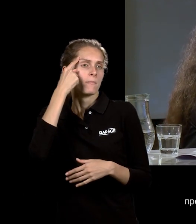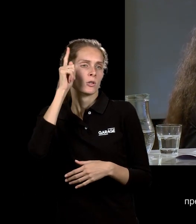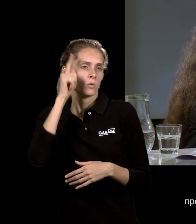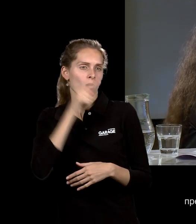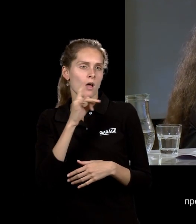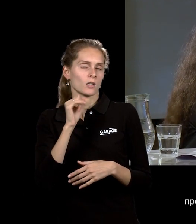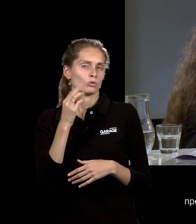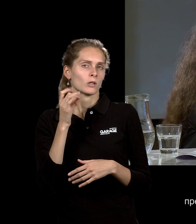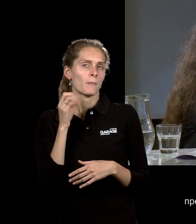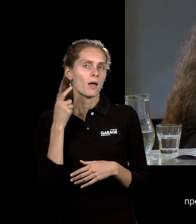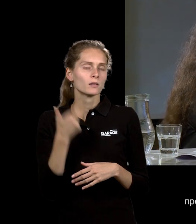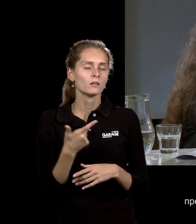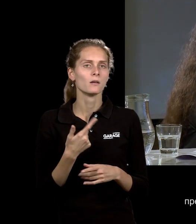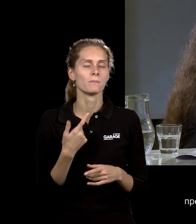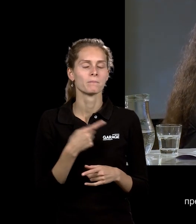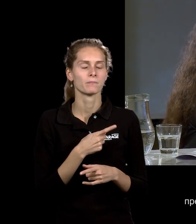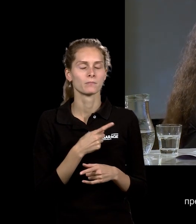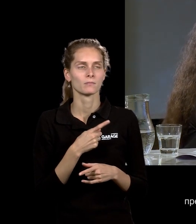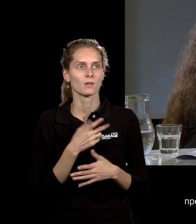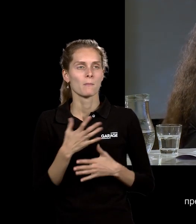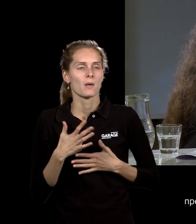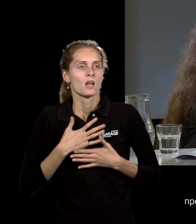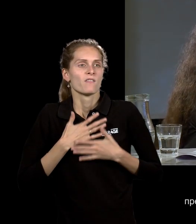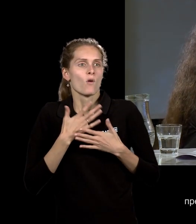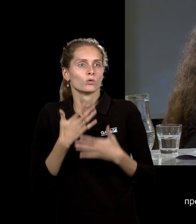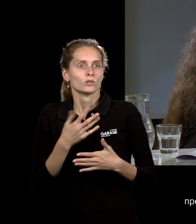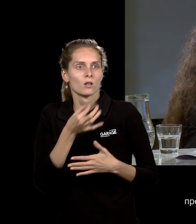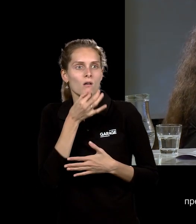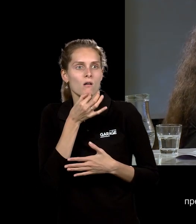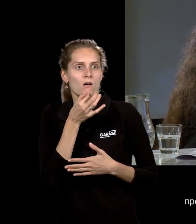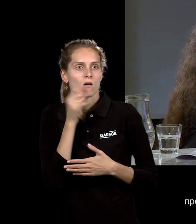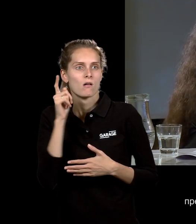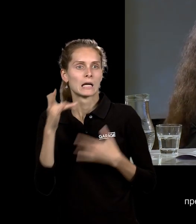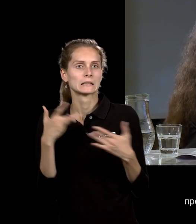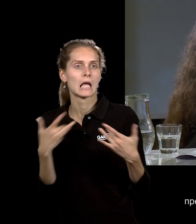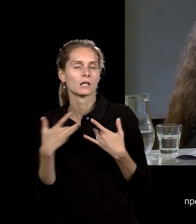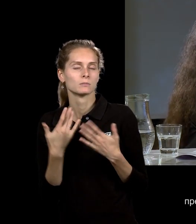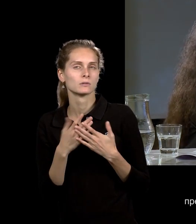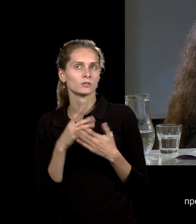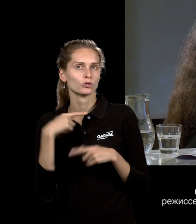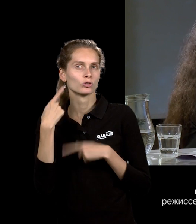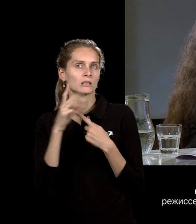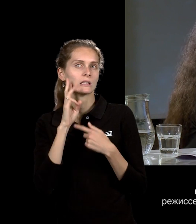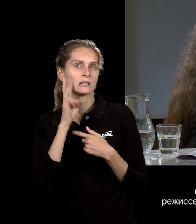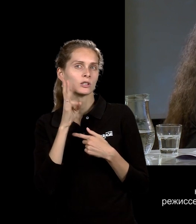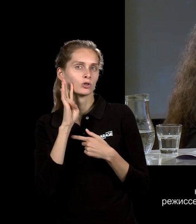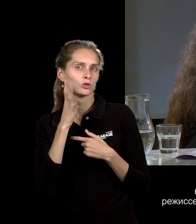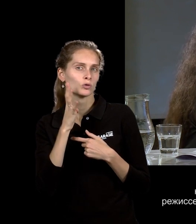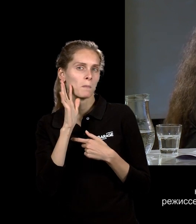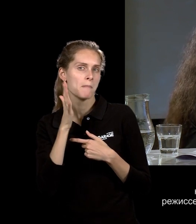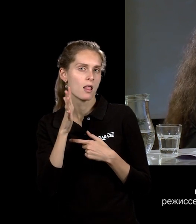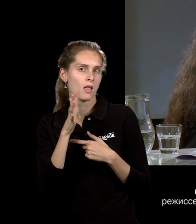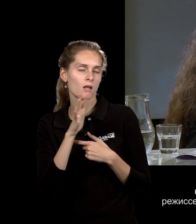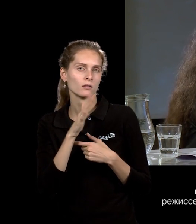в том числе Раушенберг, предвосхищает тот театр, который года через 3-4-5 после этого начнет